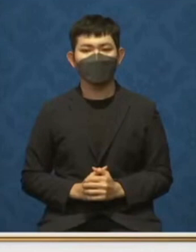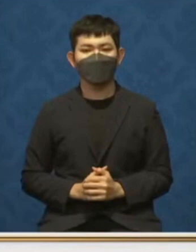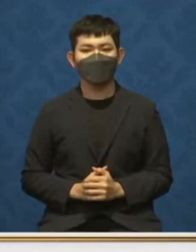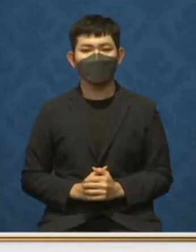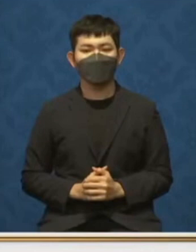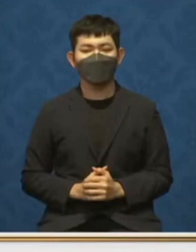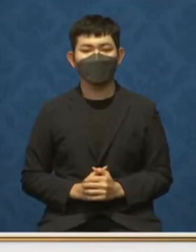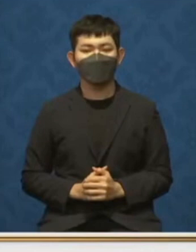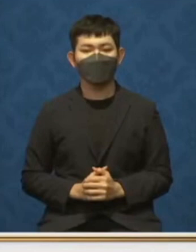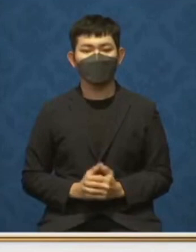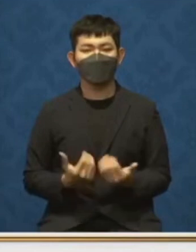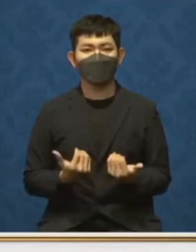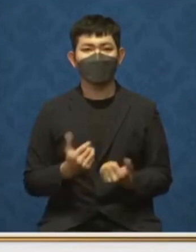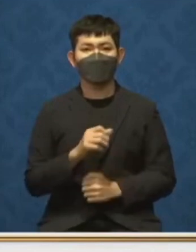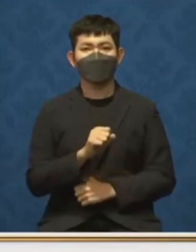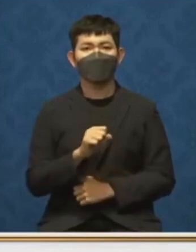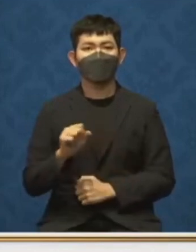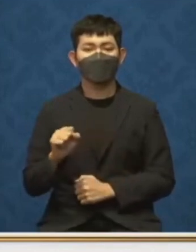เชิญท่านสมาชิก